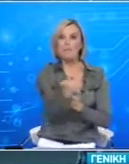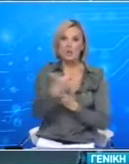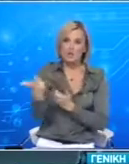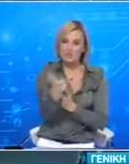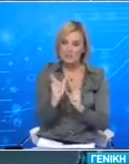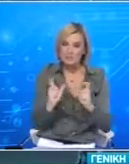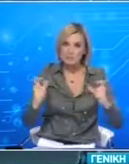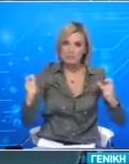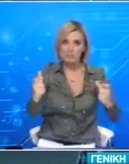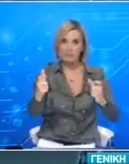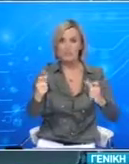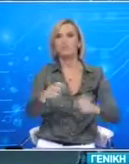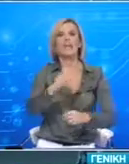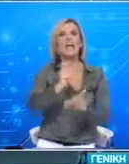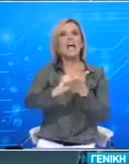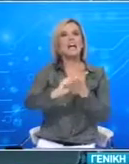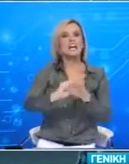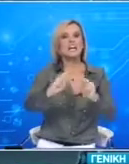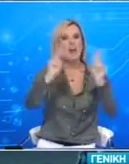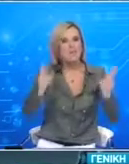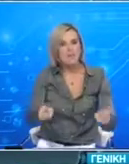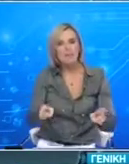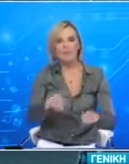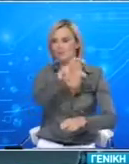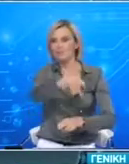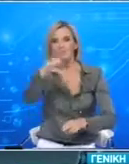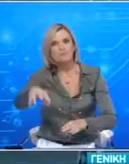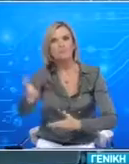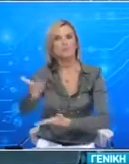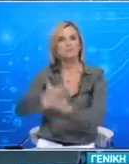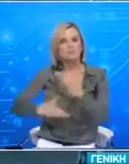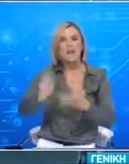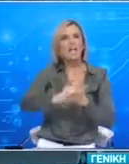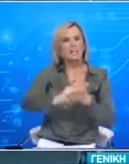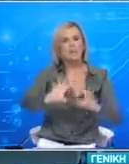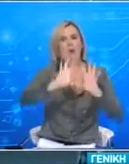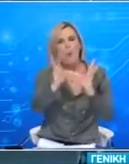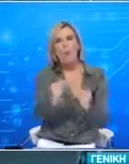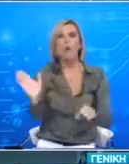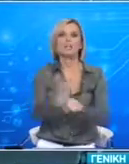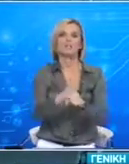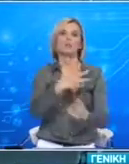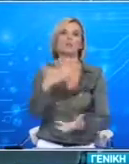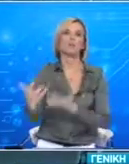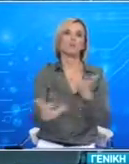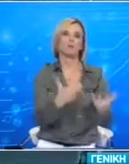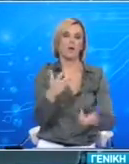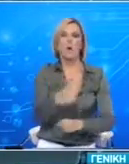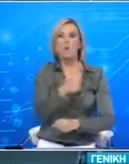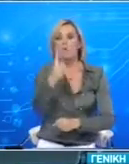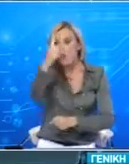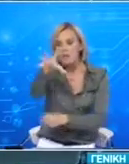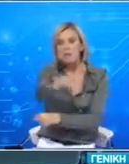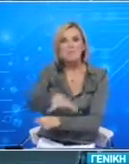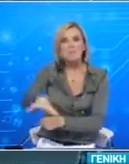Έχουν καταστραφεί οι χώροι διοίκησης, χώροι της υπηρεσίας ασύλου και άλλες διοικητικές εγκαταστάσεις και ένα μόνο μέρος από